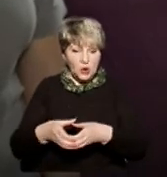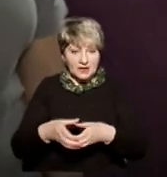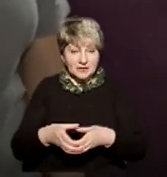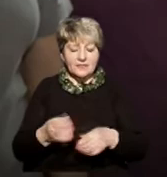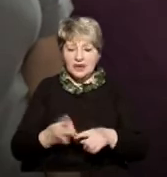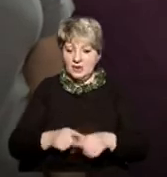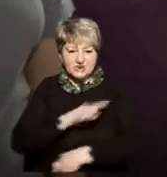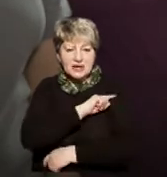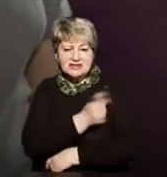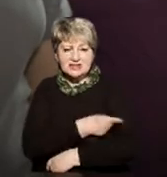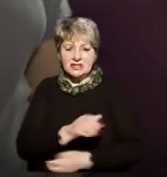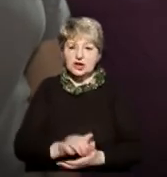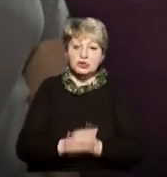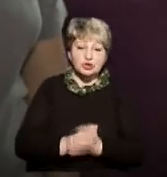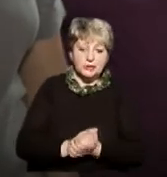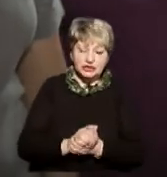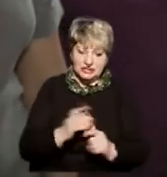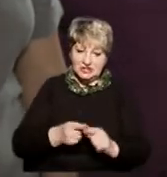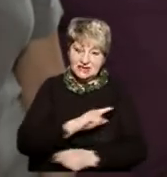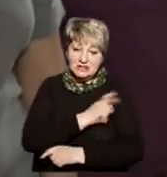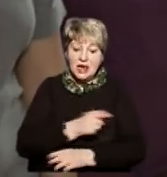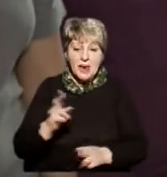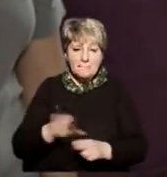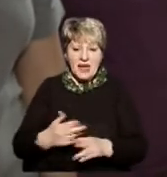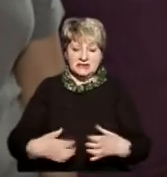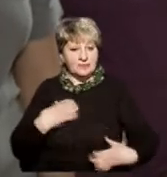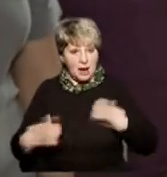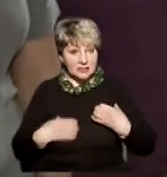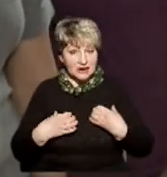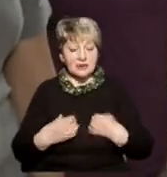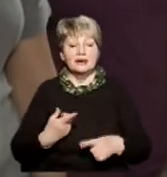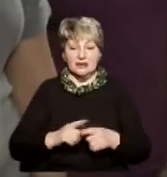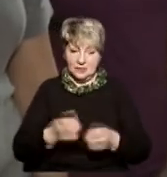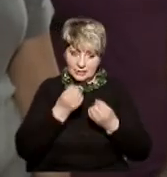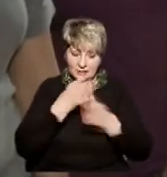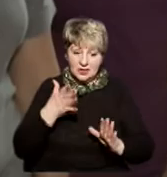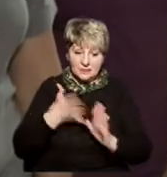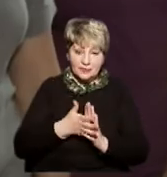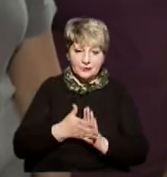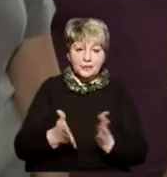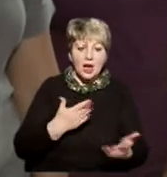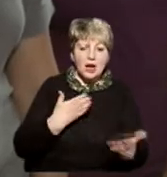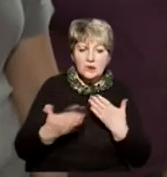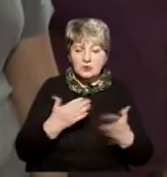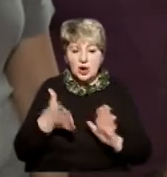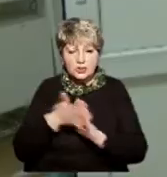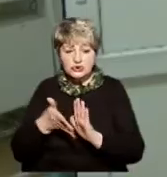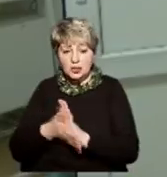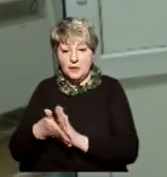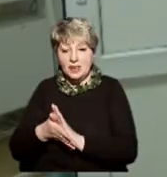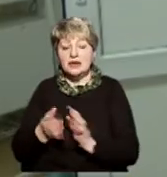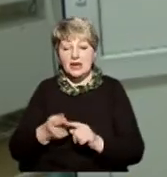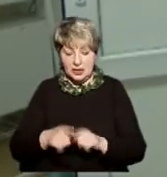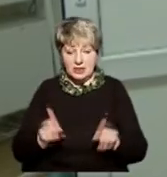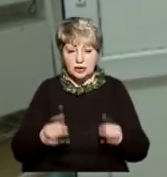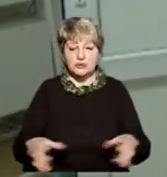сила, дружність – це сила, без паніки – це сила, розуміння співслова – це сила. В час,